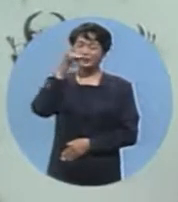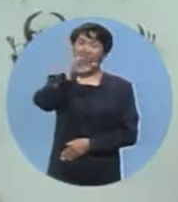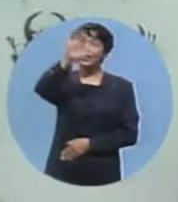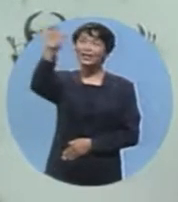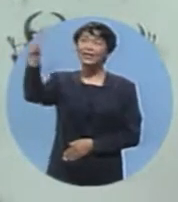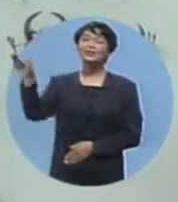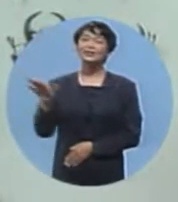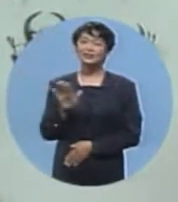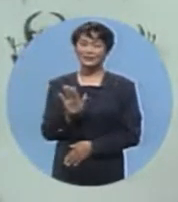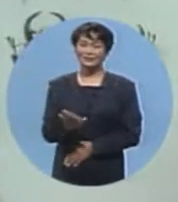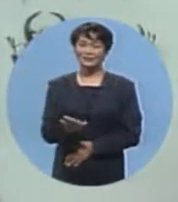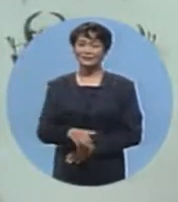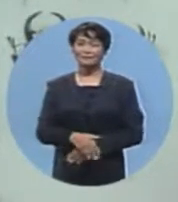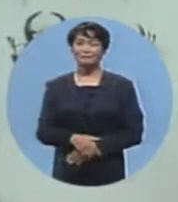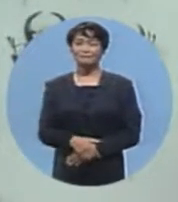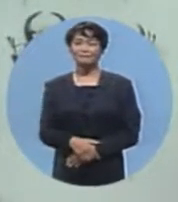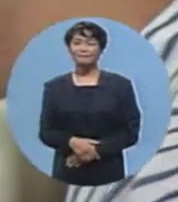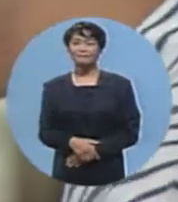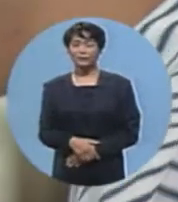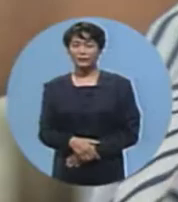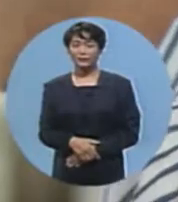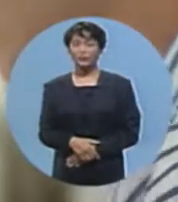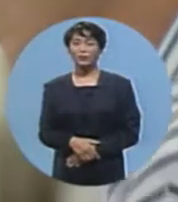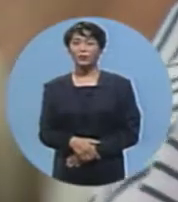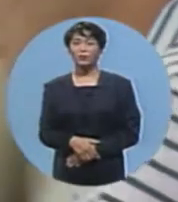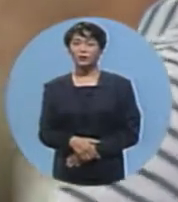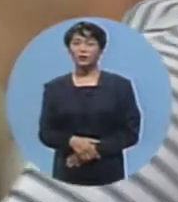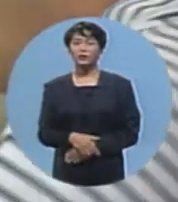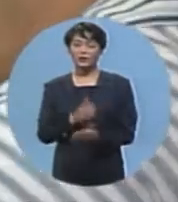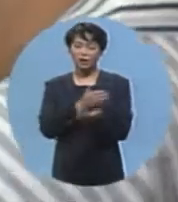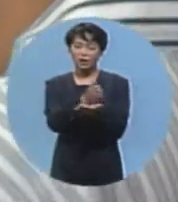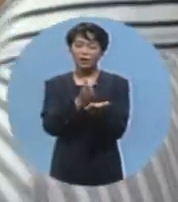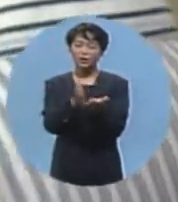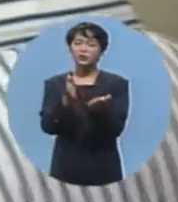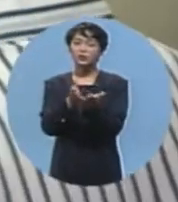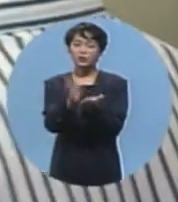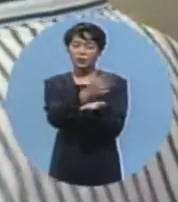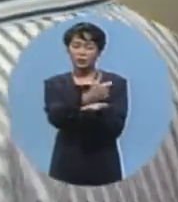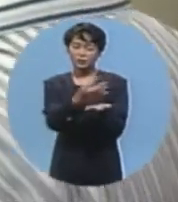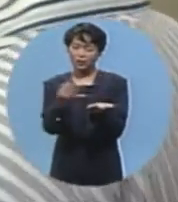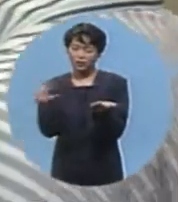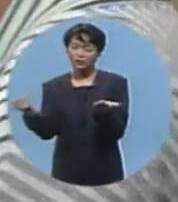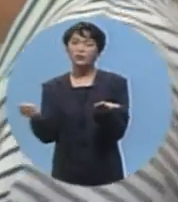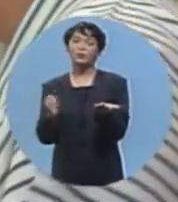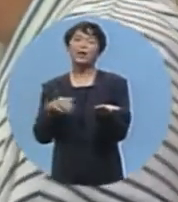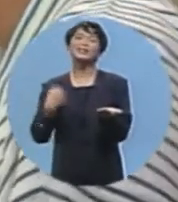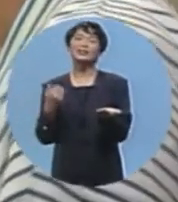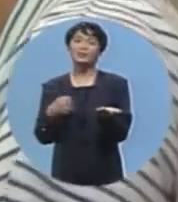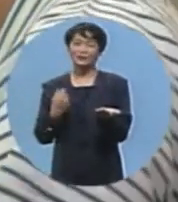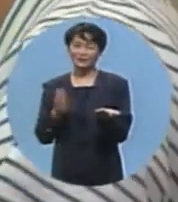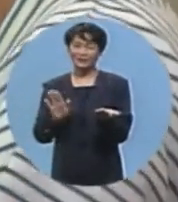懐かしいですよ。でもこんなに種類があるとは知らなかったですね。